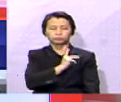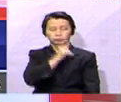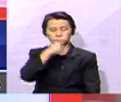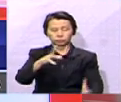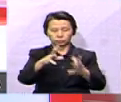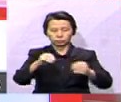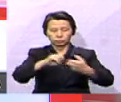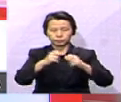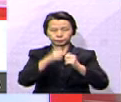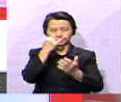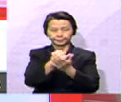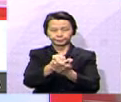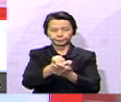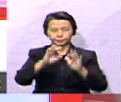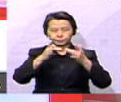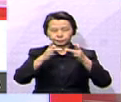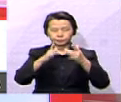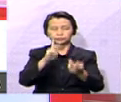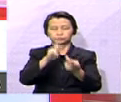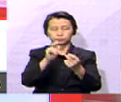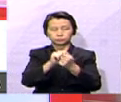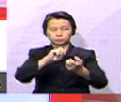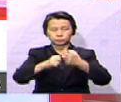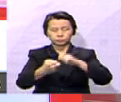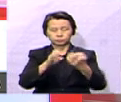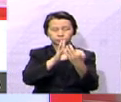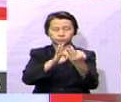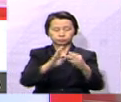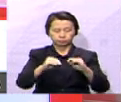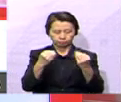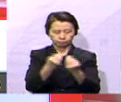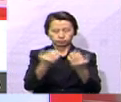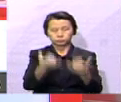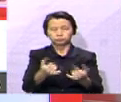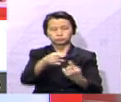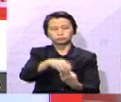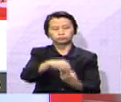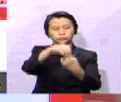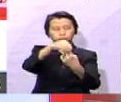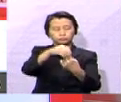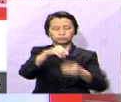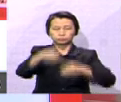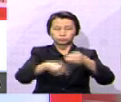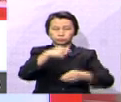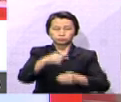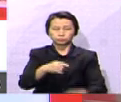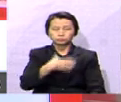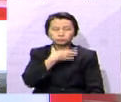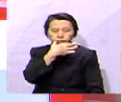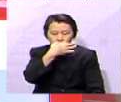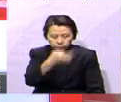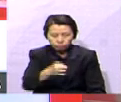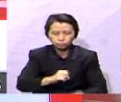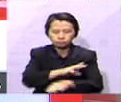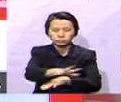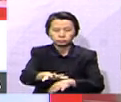menangani isu jenayah siber bersesuaian dengan masalah yang dihadapi masyarakat masa kini terutamanya mengenai ketagihan dan pengaruh